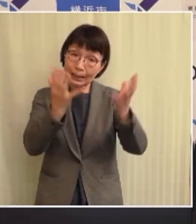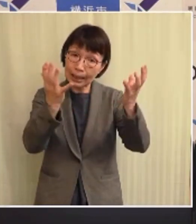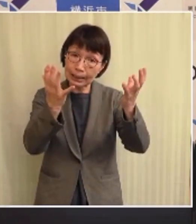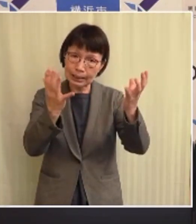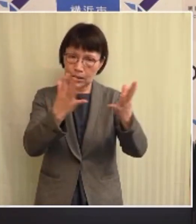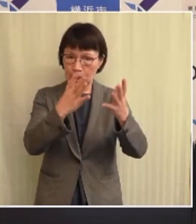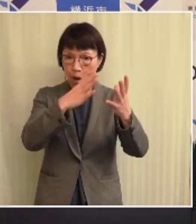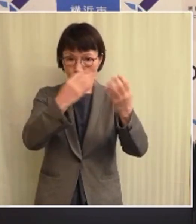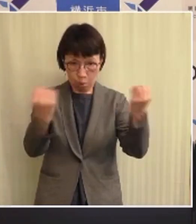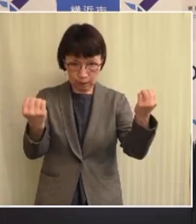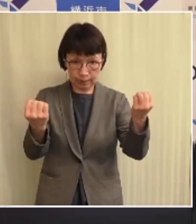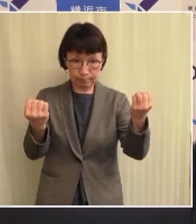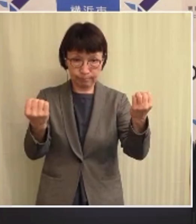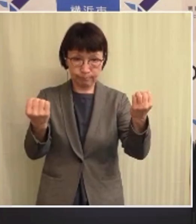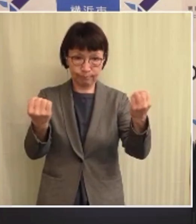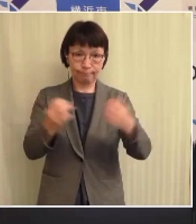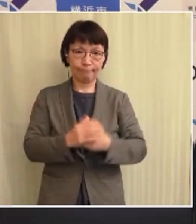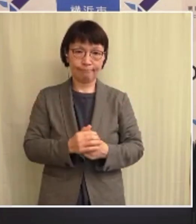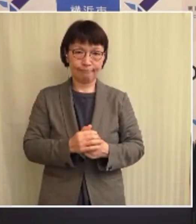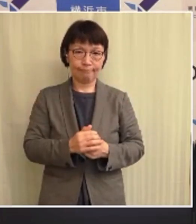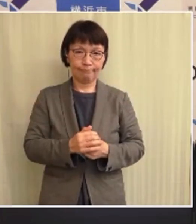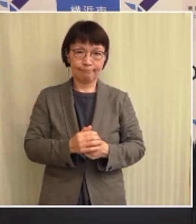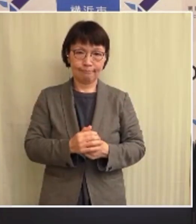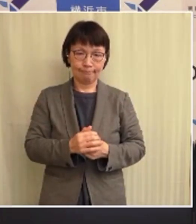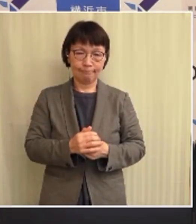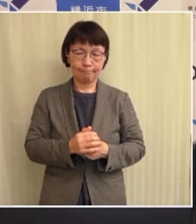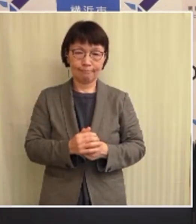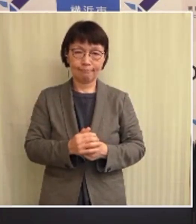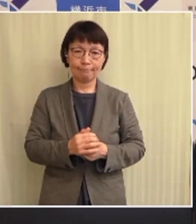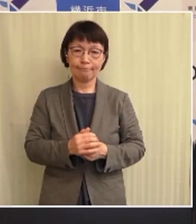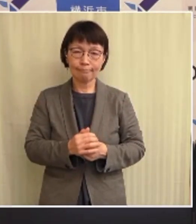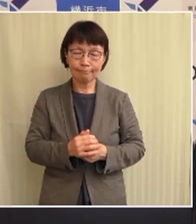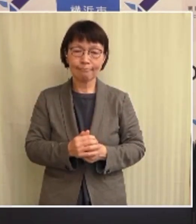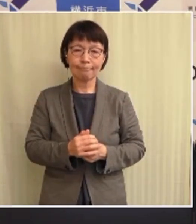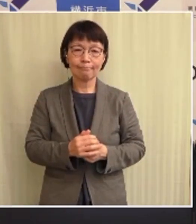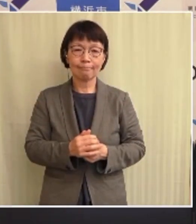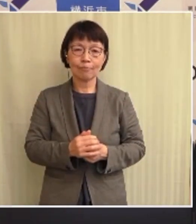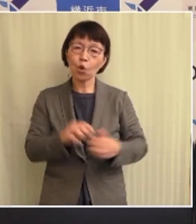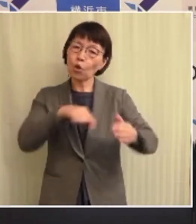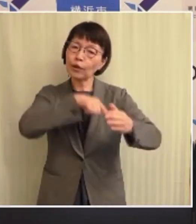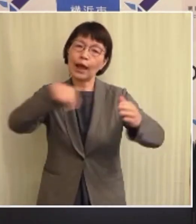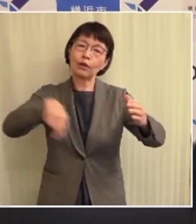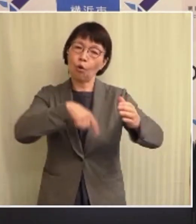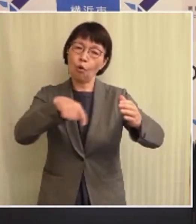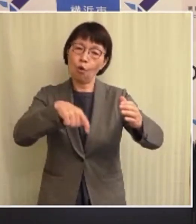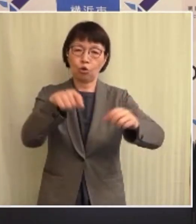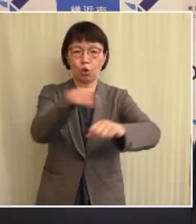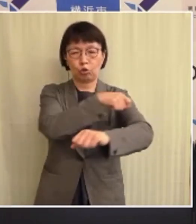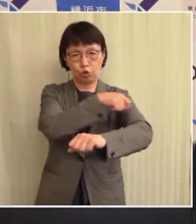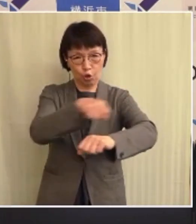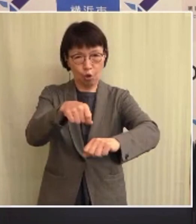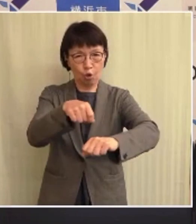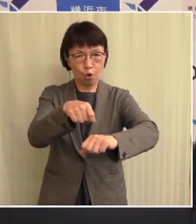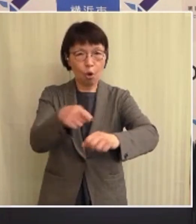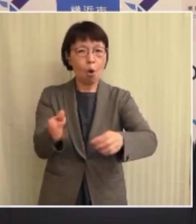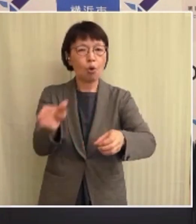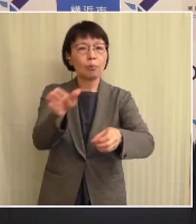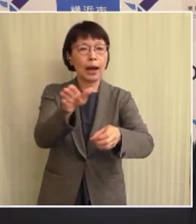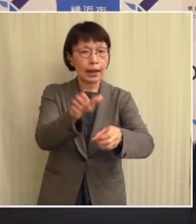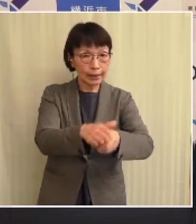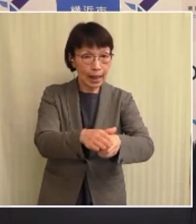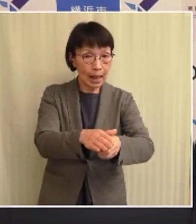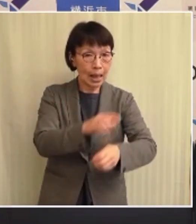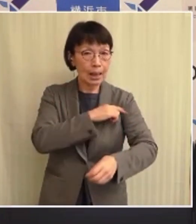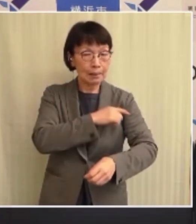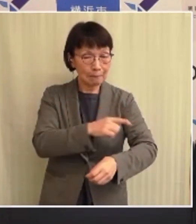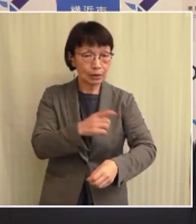り多く含めております。こういったですね、特徴を踏まえまして、今回まず第